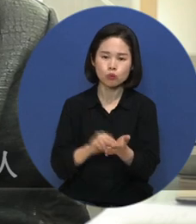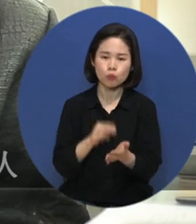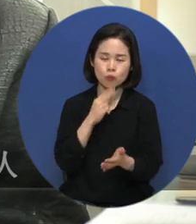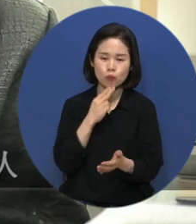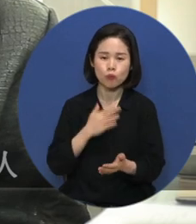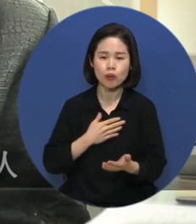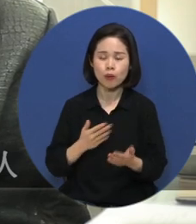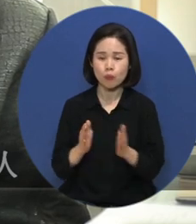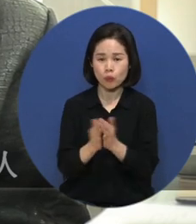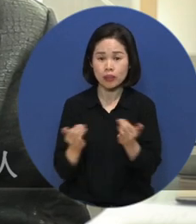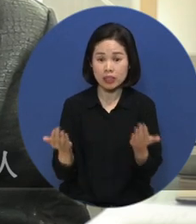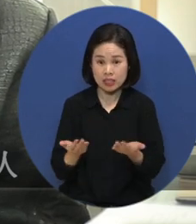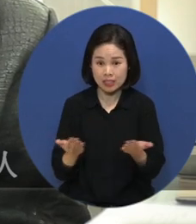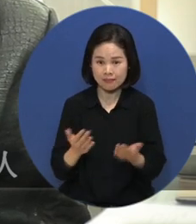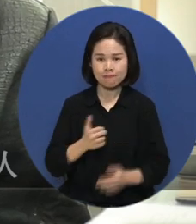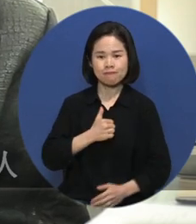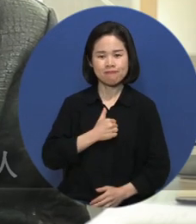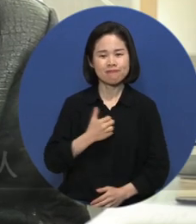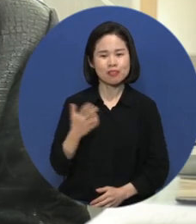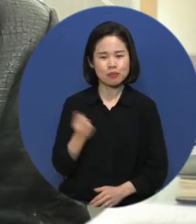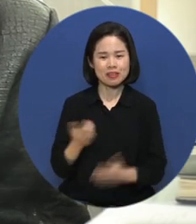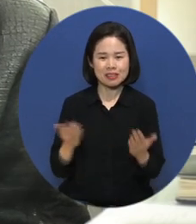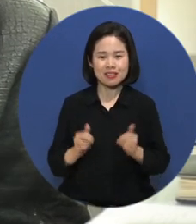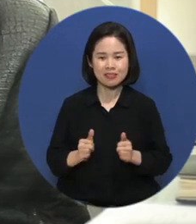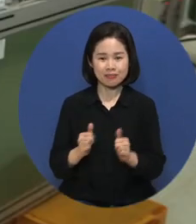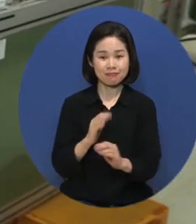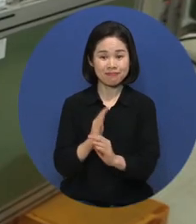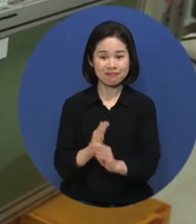자긍심을 가지면서 잘 일하고 있습니다.